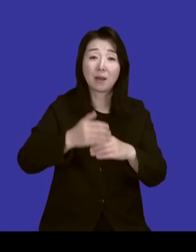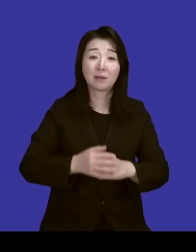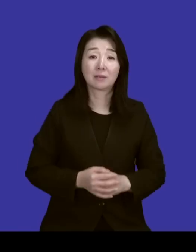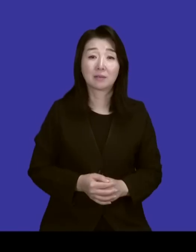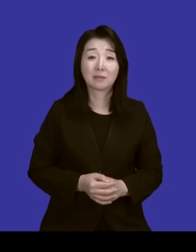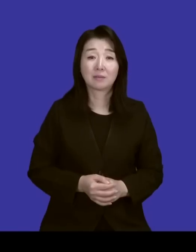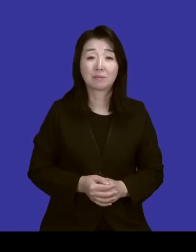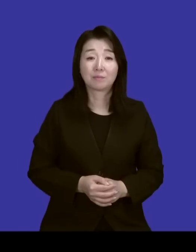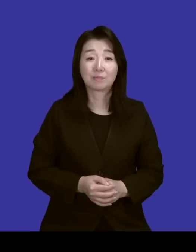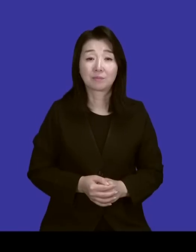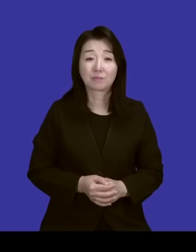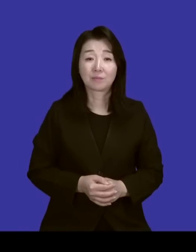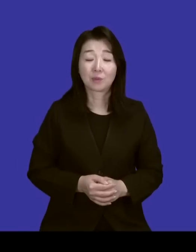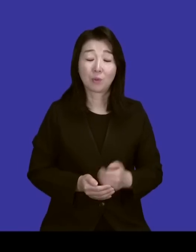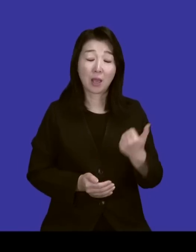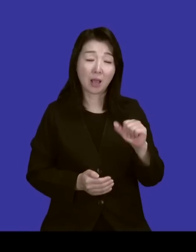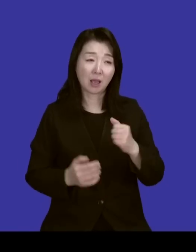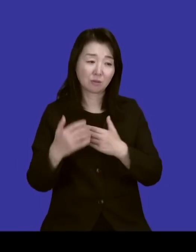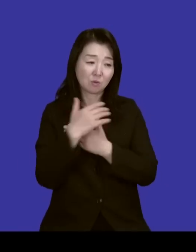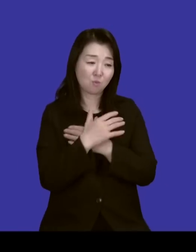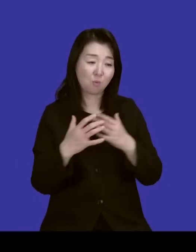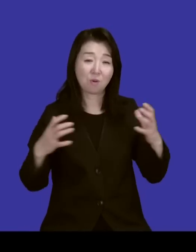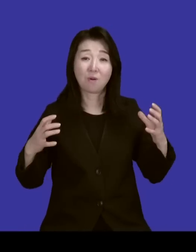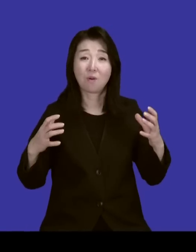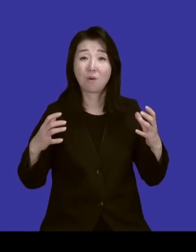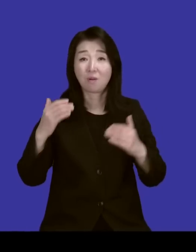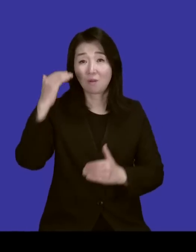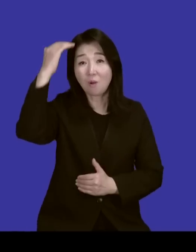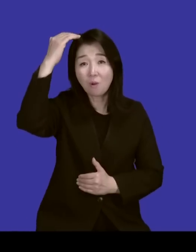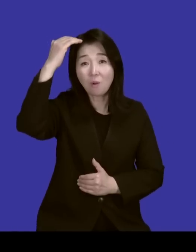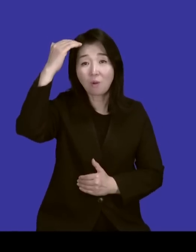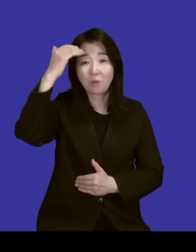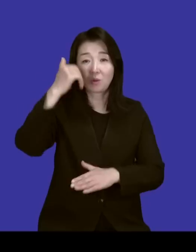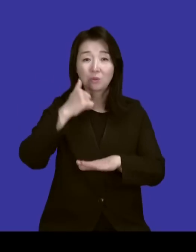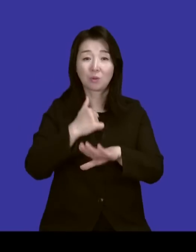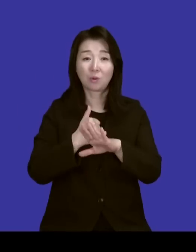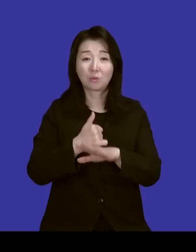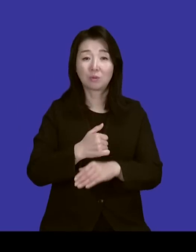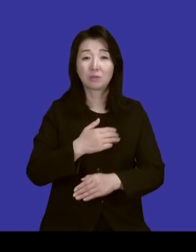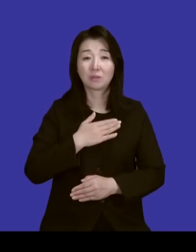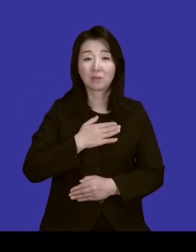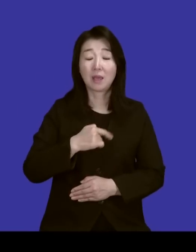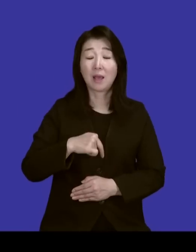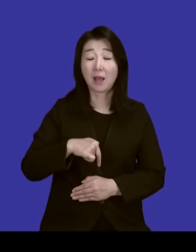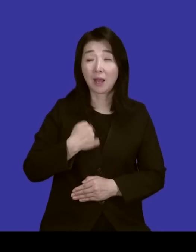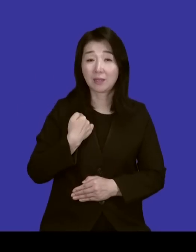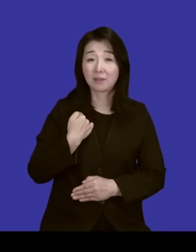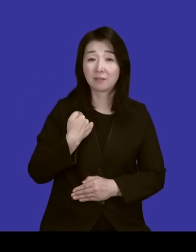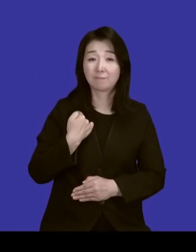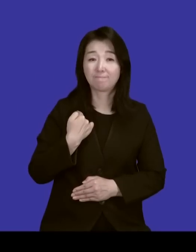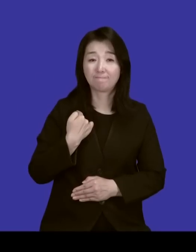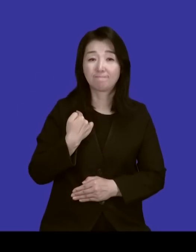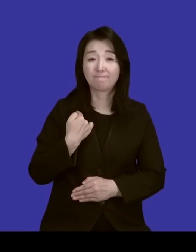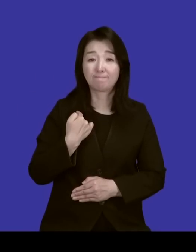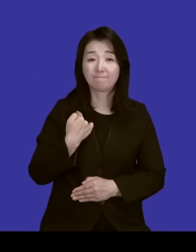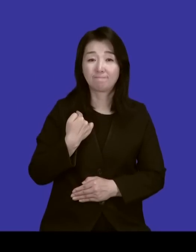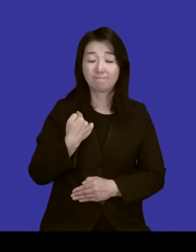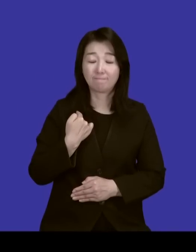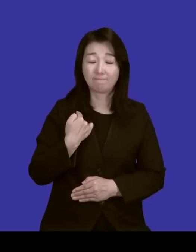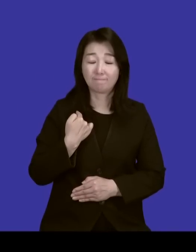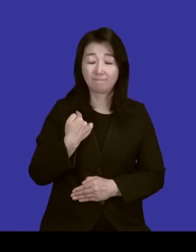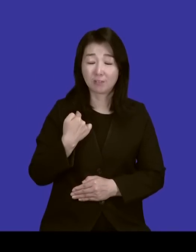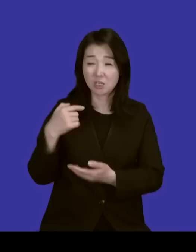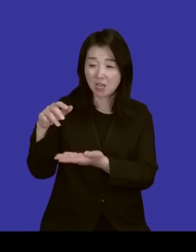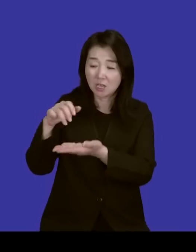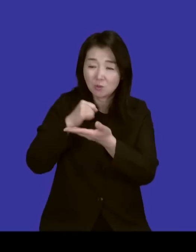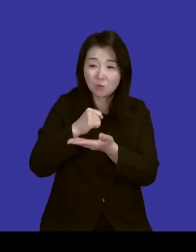덩치가 큰 친구였는데 결국 내가 내 아들을 이렇게 들고 다시 그가 태어났던